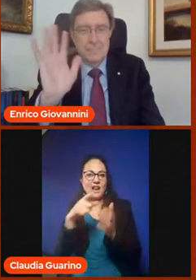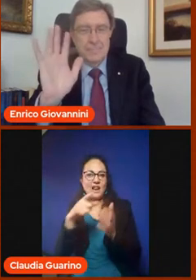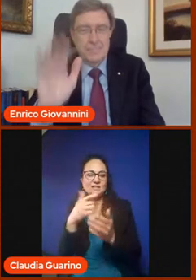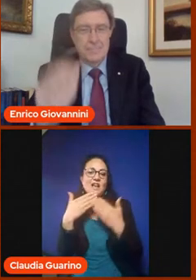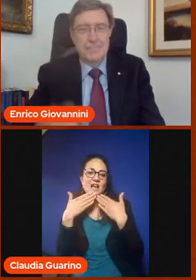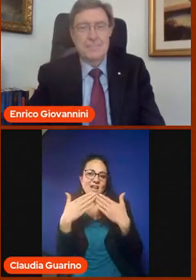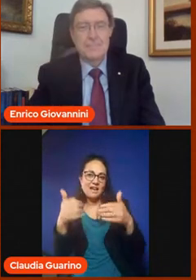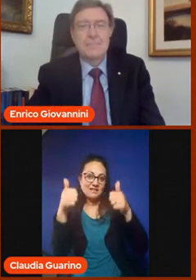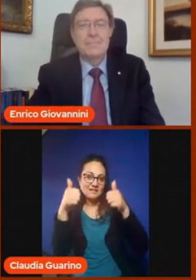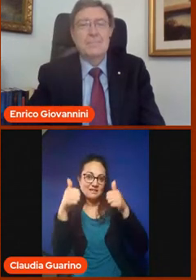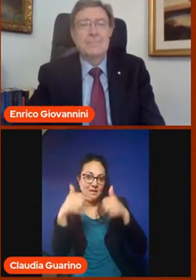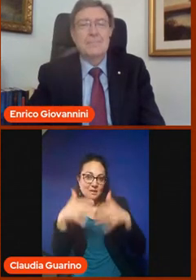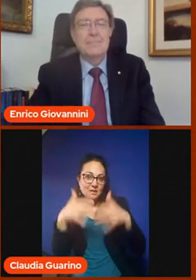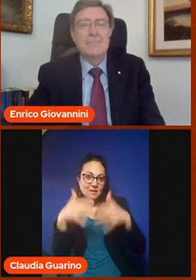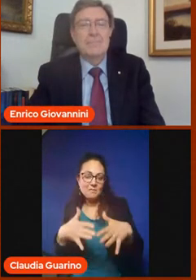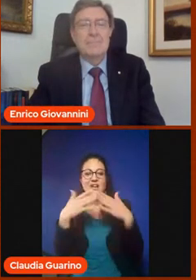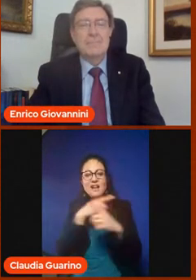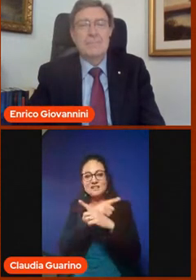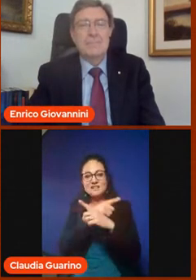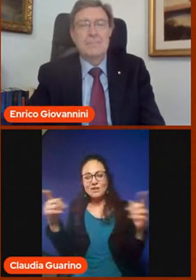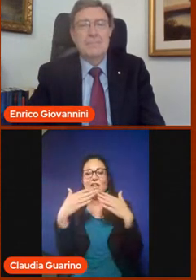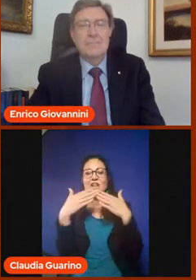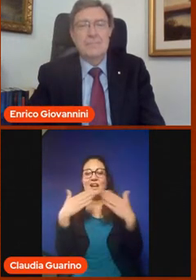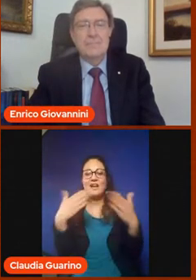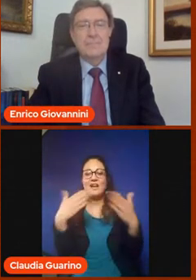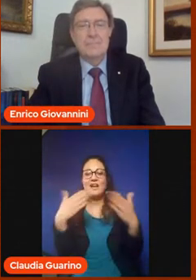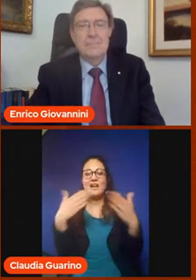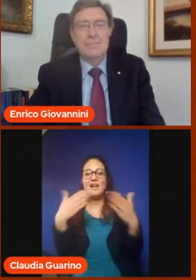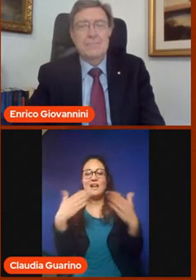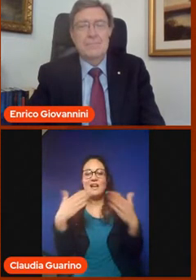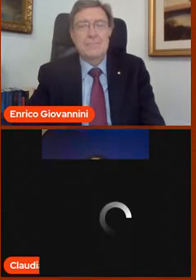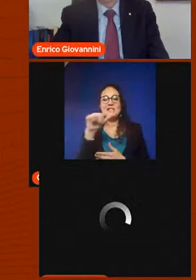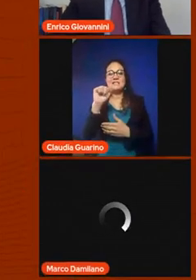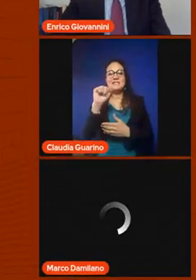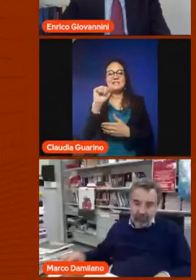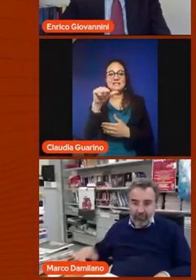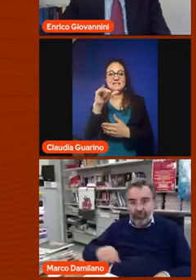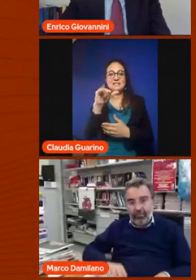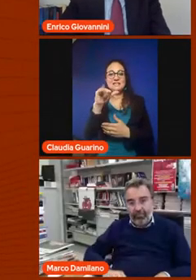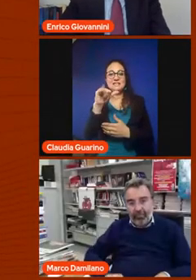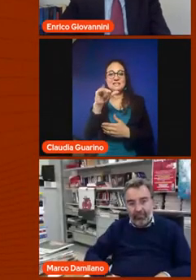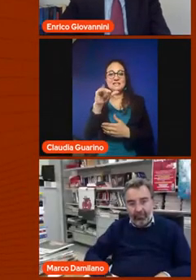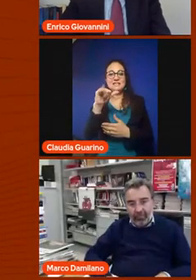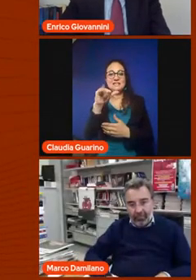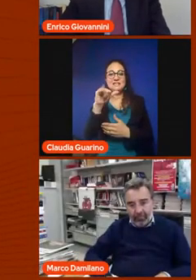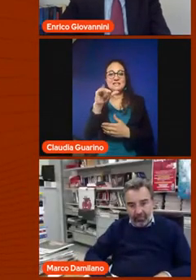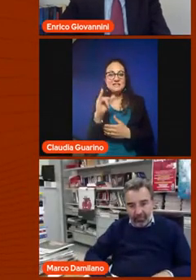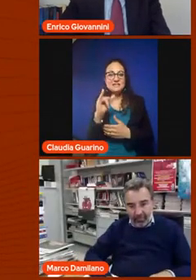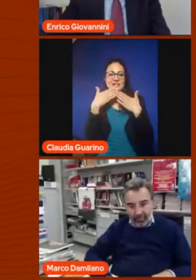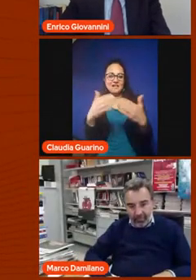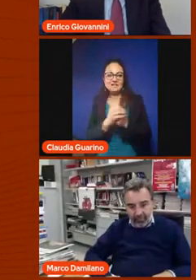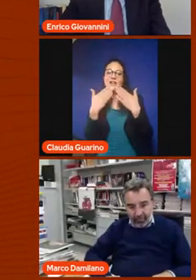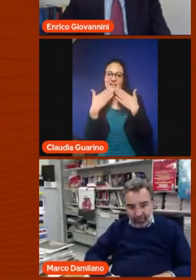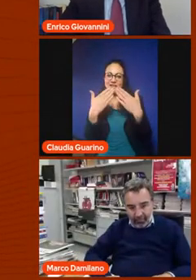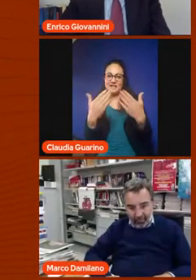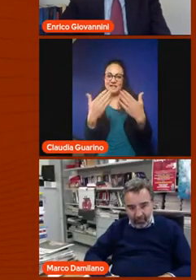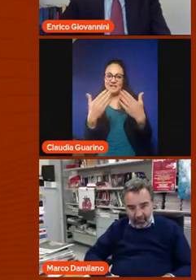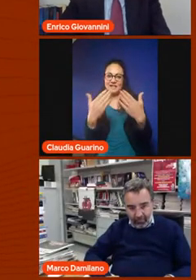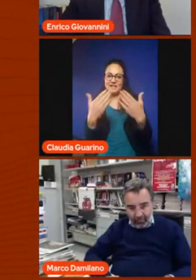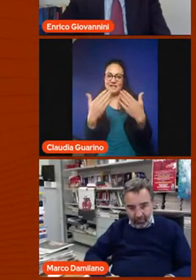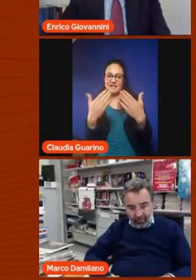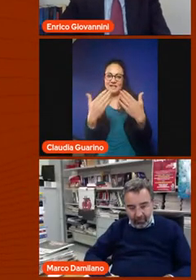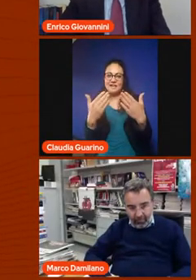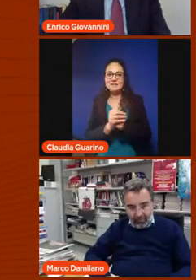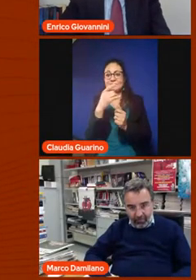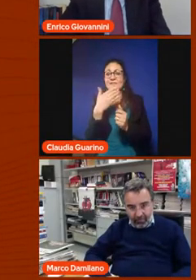a Pierluigi Sassi per questa grande occasione, grazie, e alla sua organizzazione. Grazie. Grazie per Luigi Mingarelli, il ministro